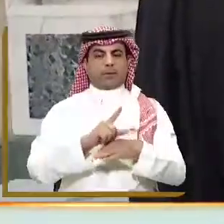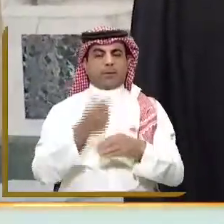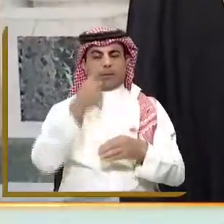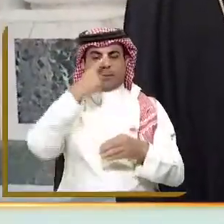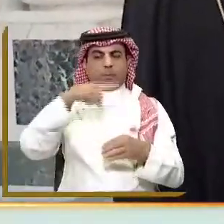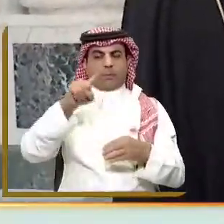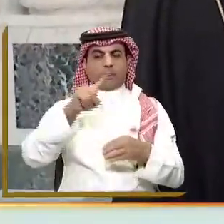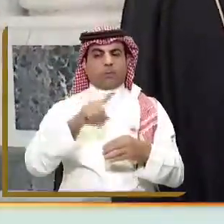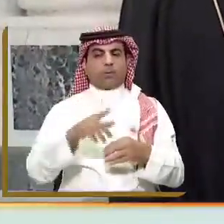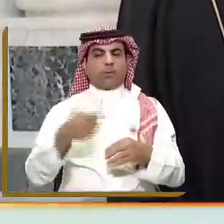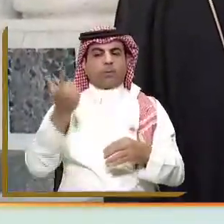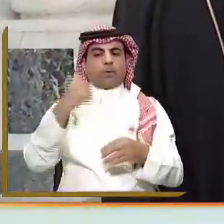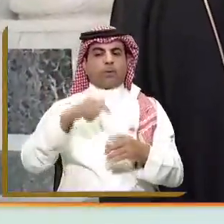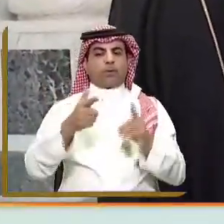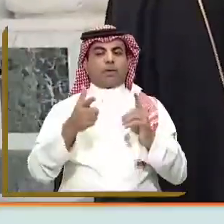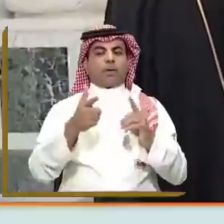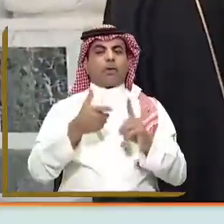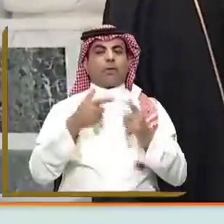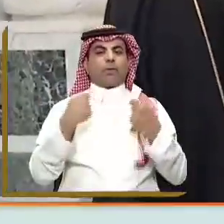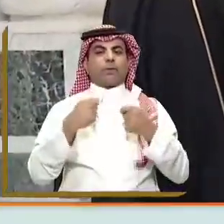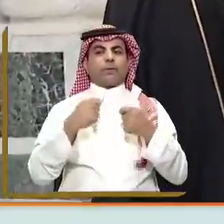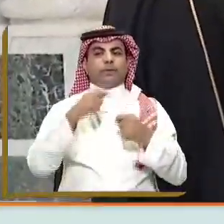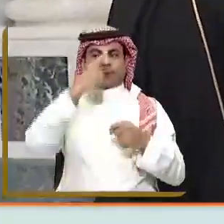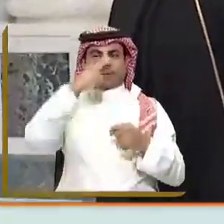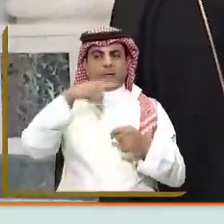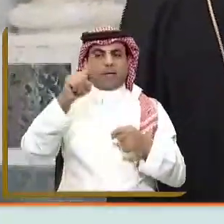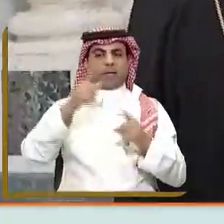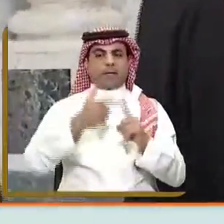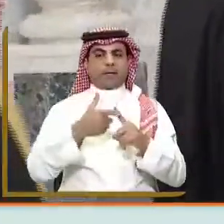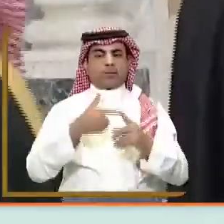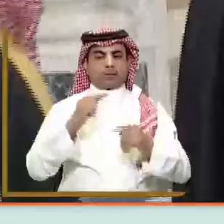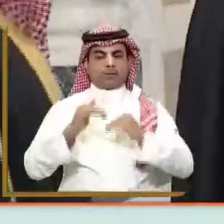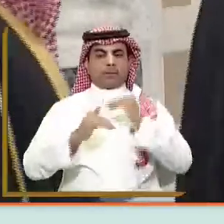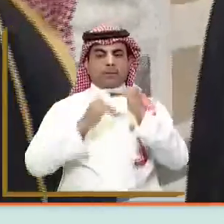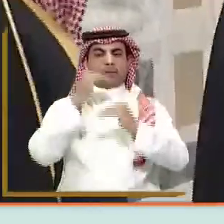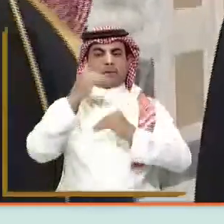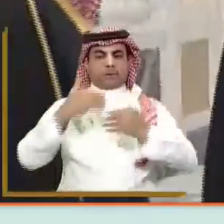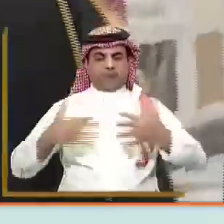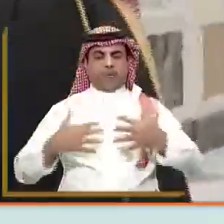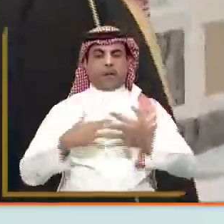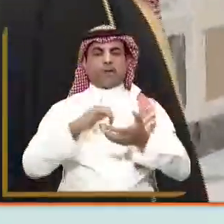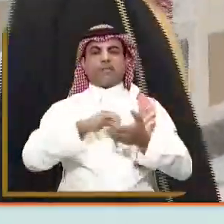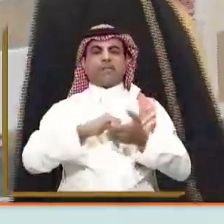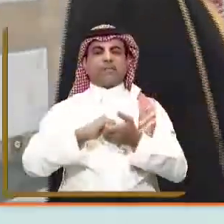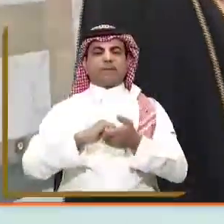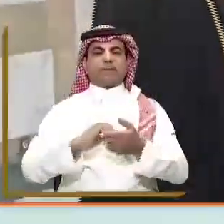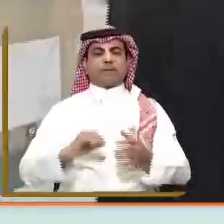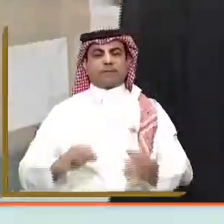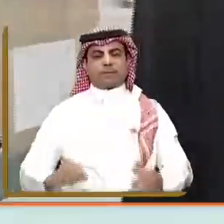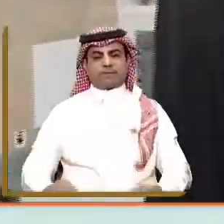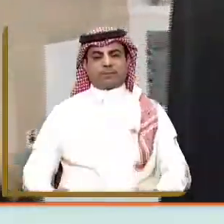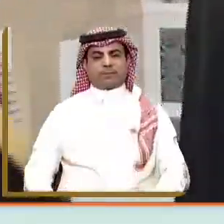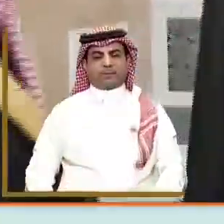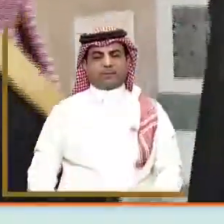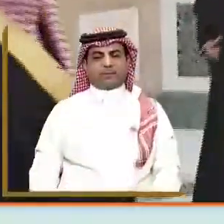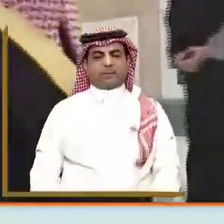مملكة تايلاند ولرئيس وزراء مملكة تايلاند وبالتقدم والرقي للشعب التايلاندي الصديق.